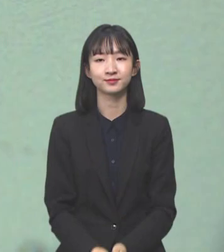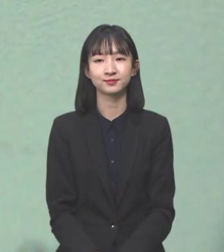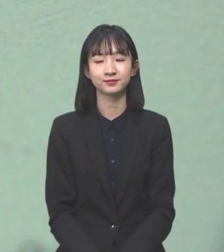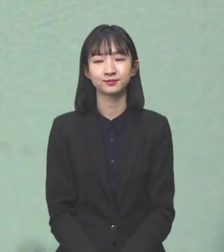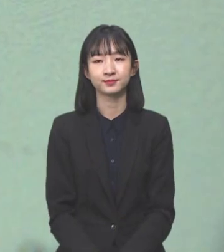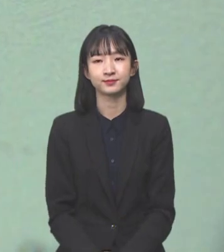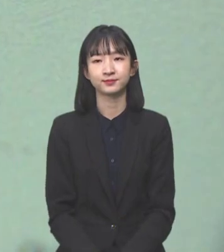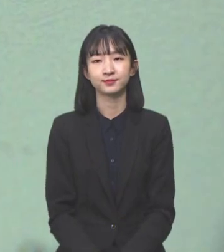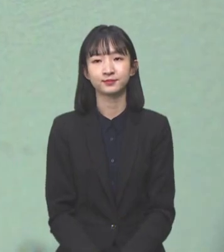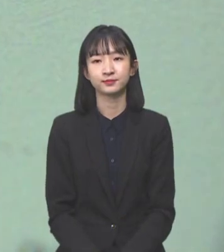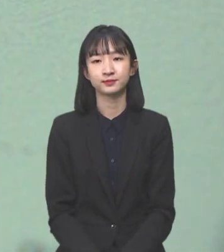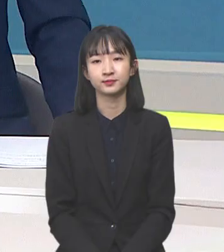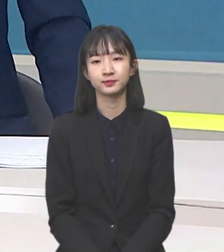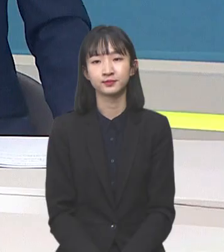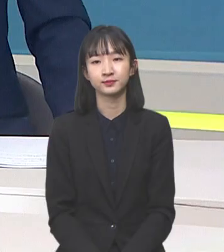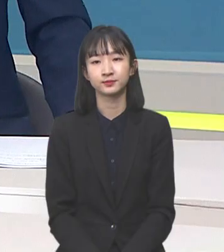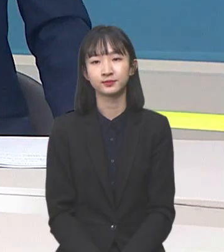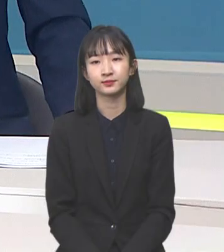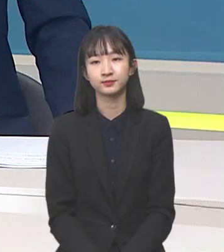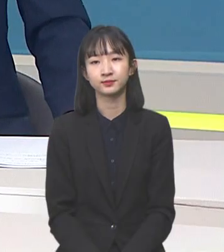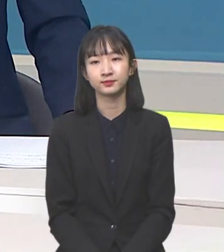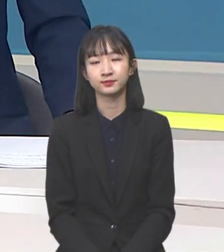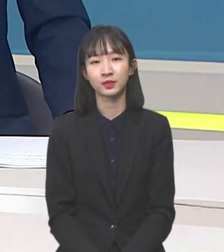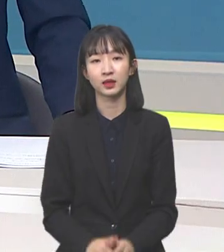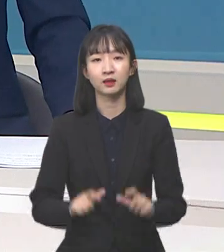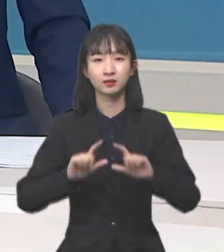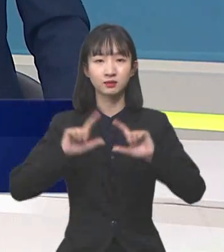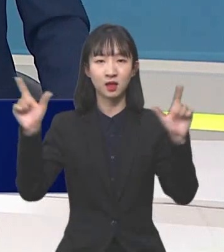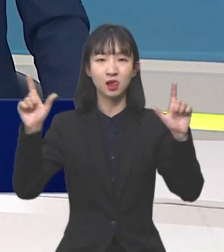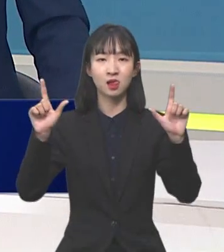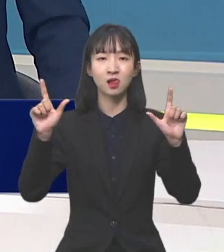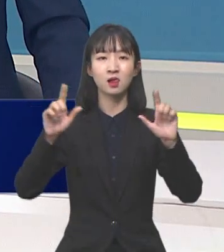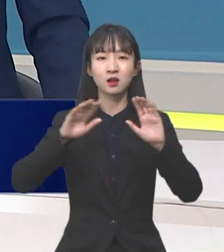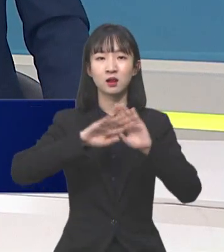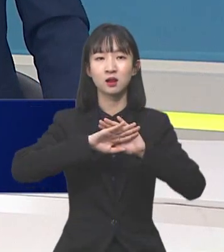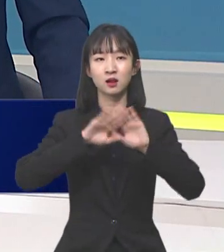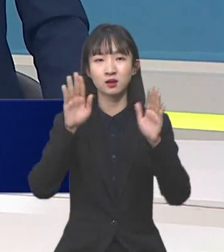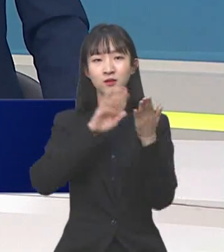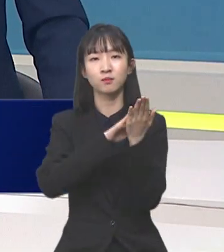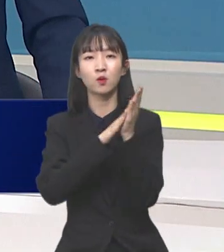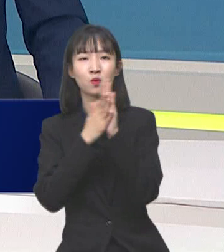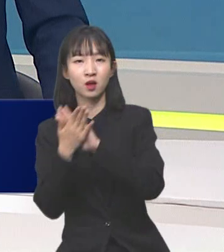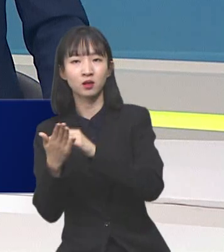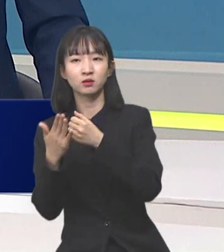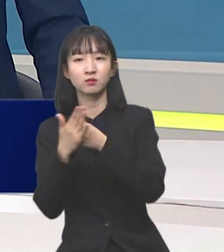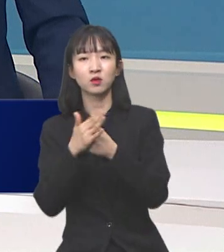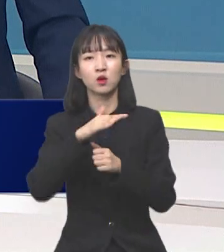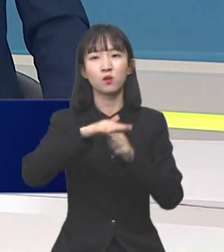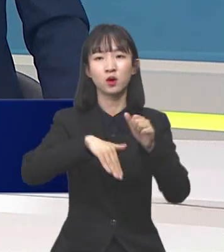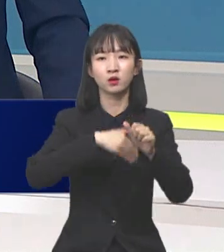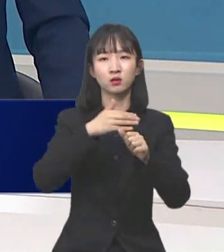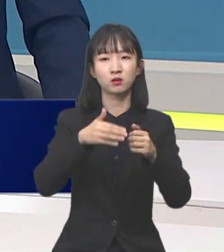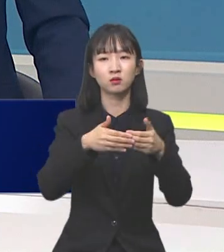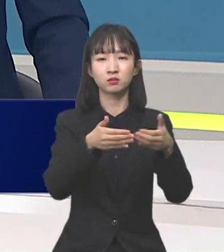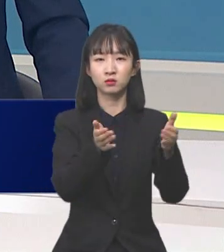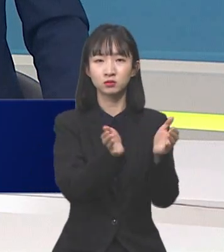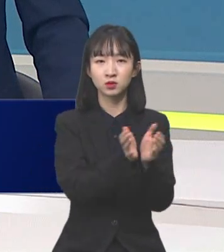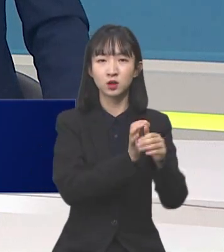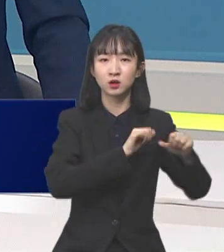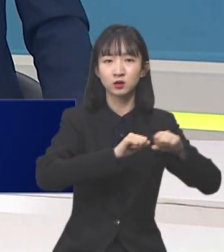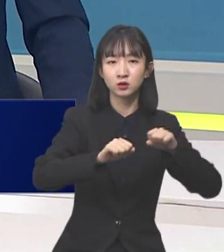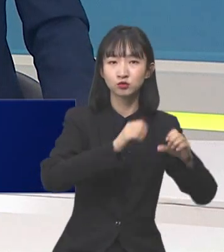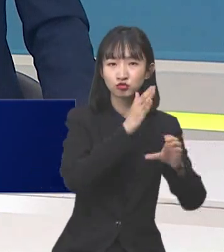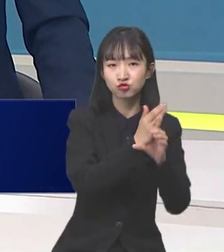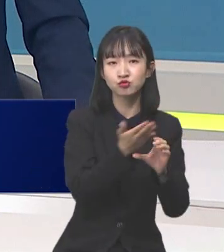뉴스 김 지어 입니다 기후변화에 대한 환경 보전에 움직임은 육지에서는 활발히 진행 중인데 아직